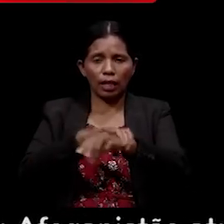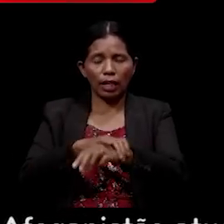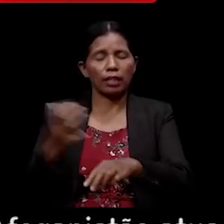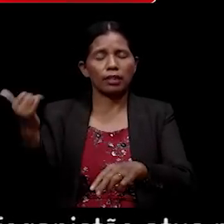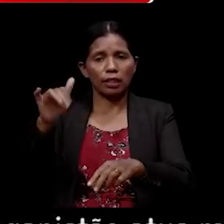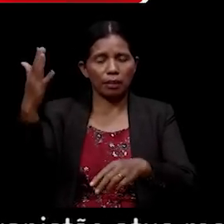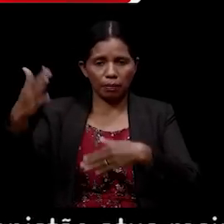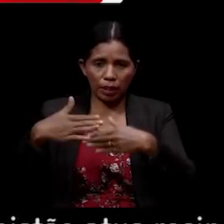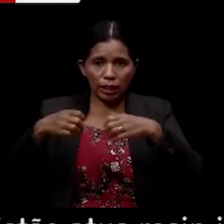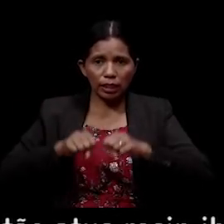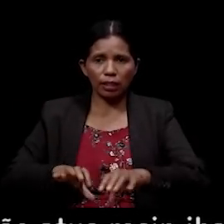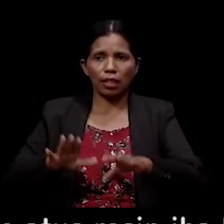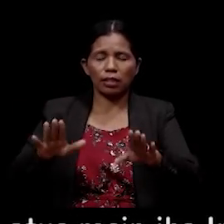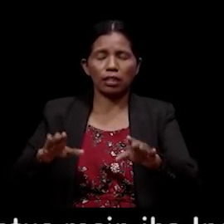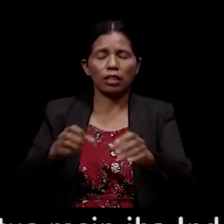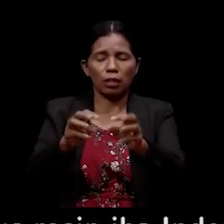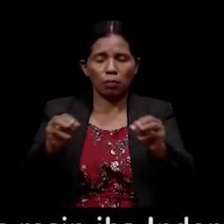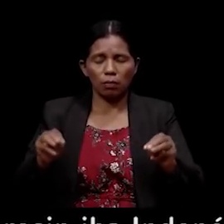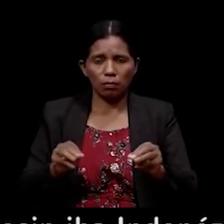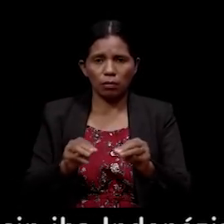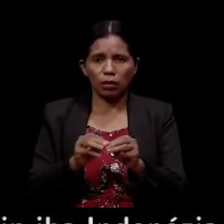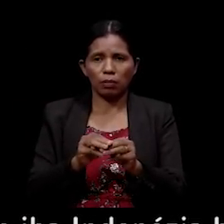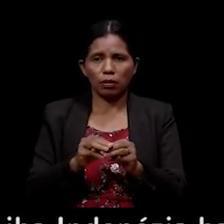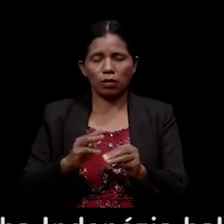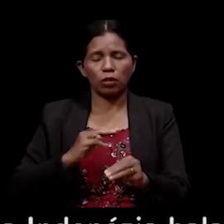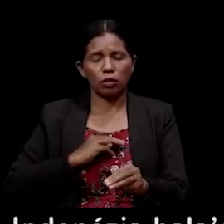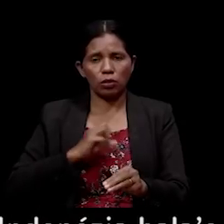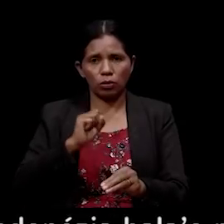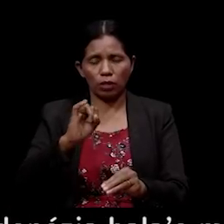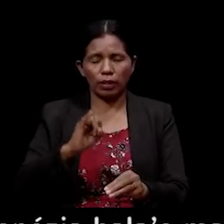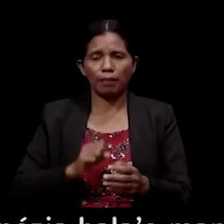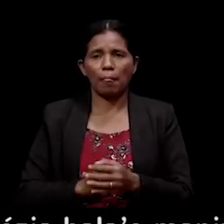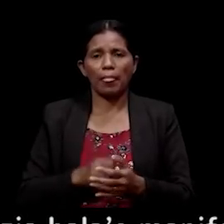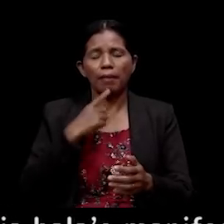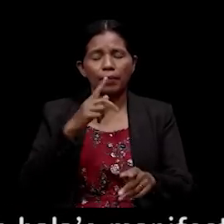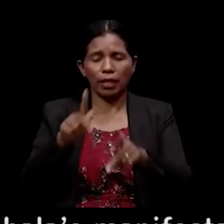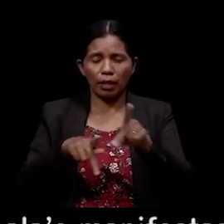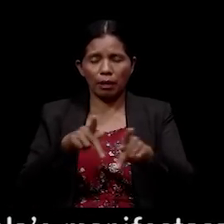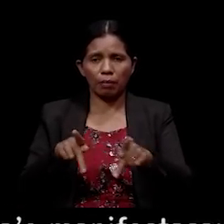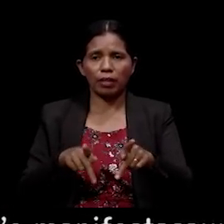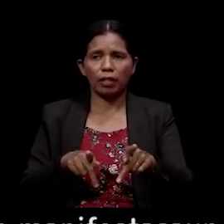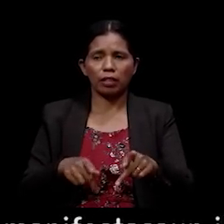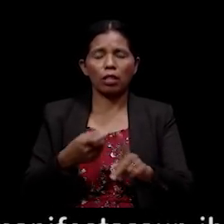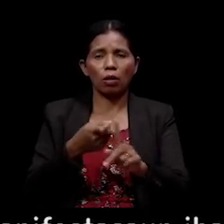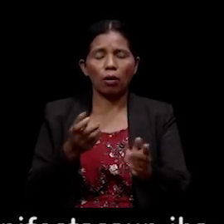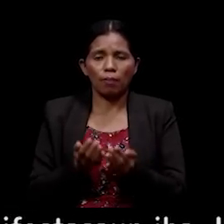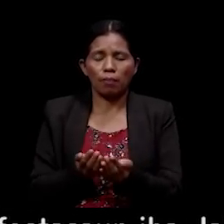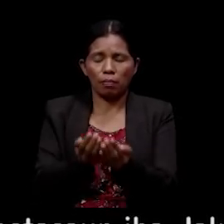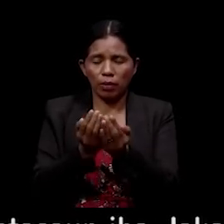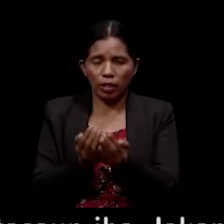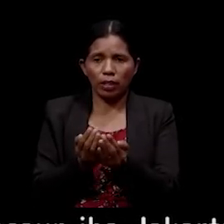suku maudemo posto administrativu tilomar munisipiu Kovalima. Sidadang neng lima ne maiho bero pescador selu